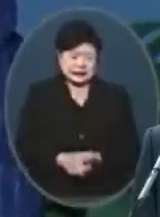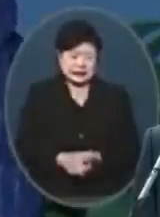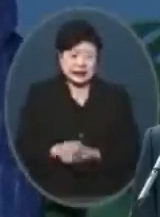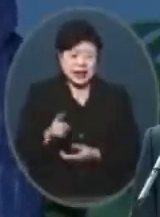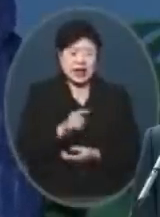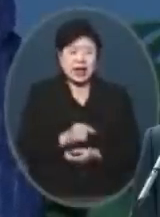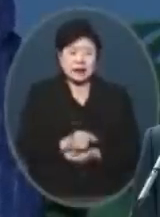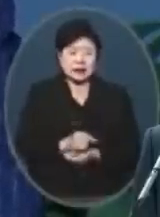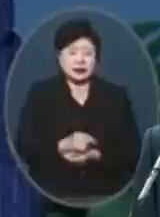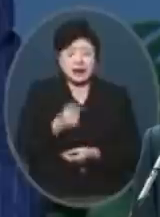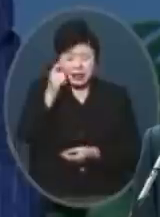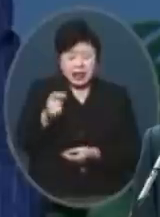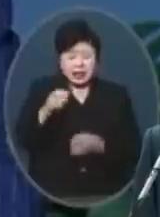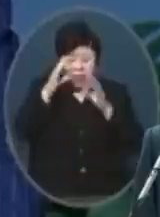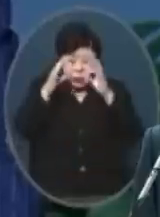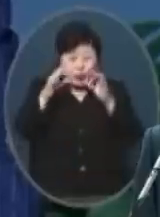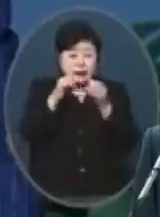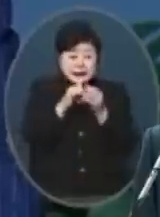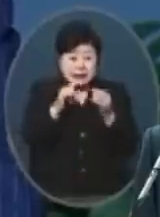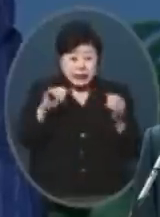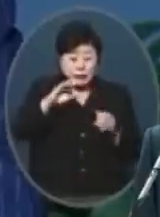아무리 강해 보이는 사람도